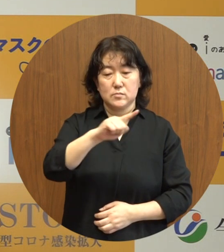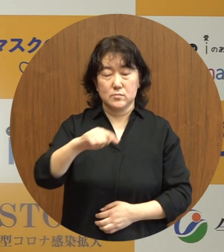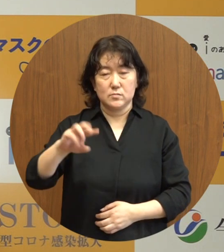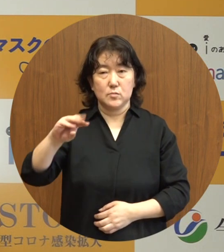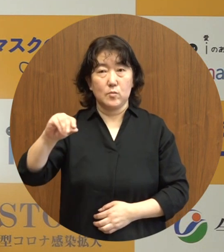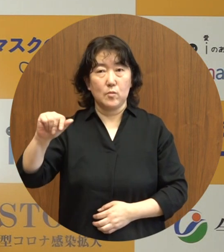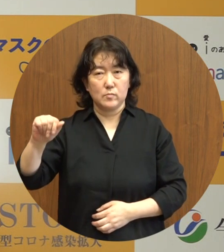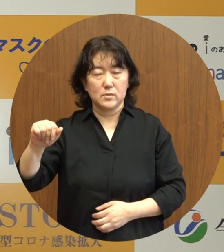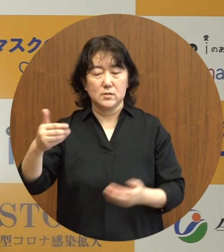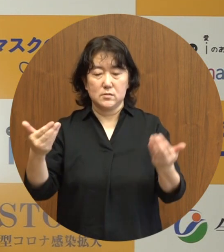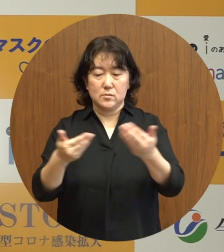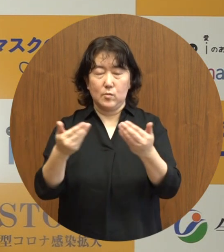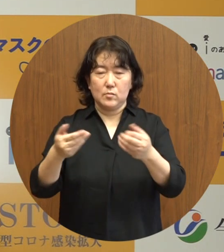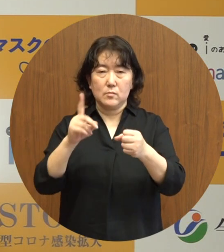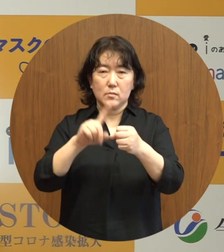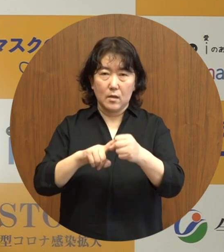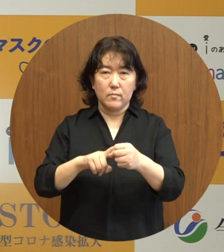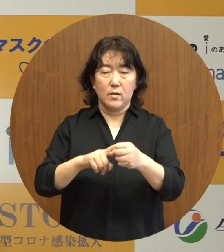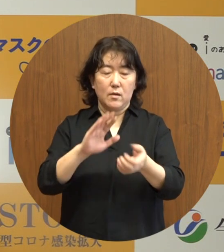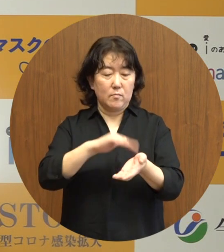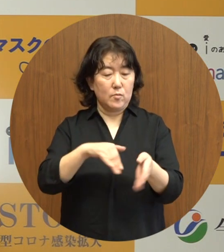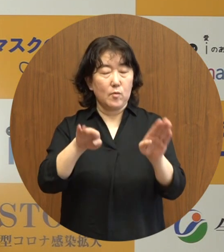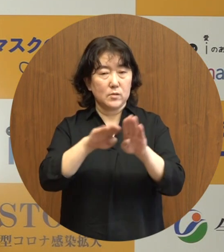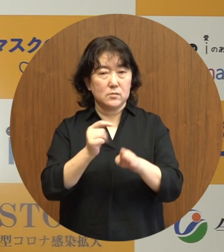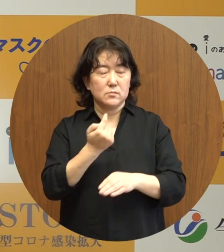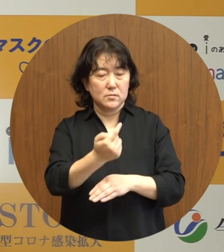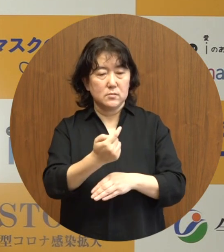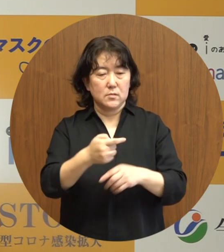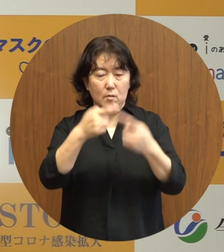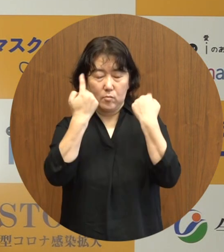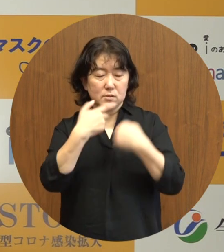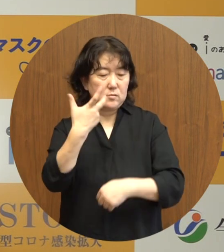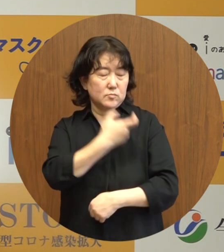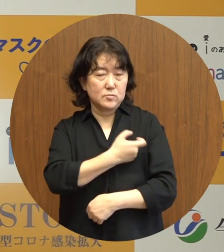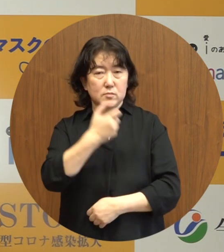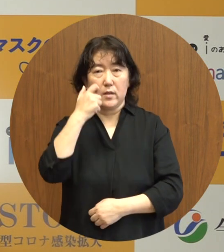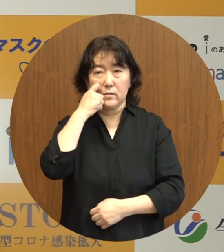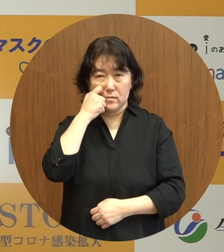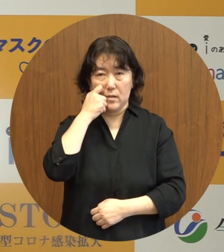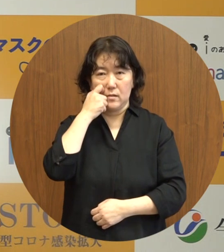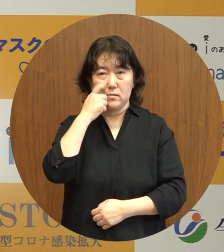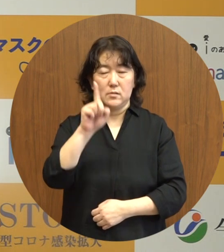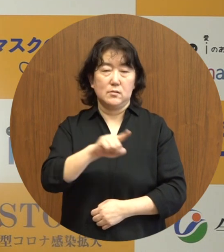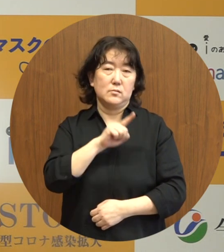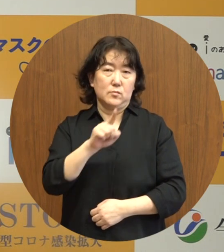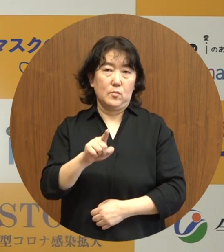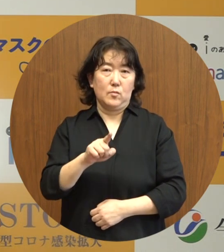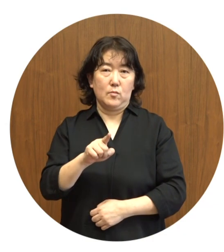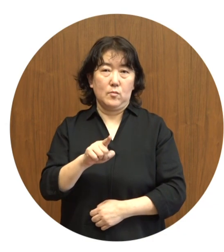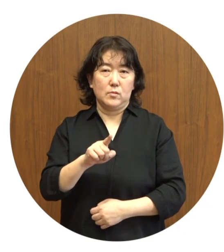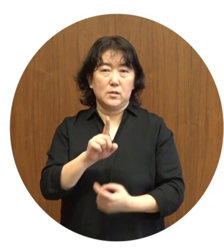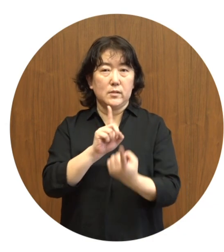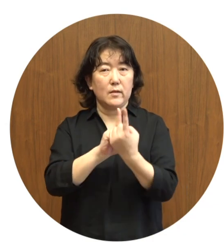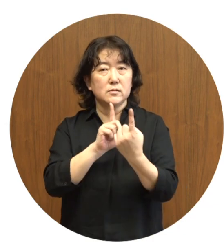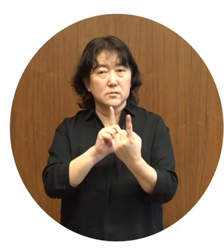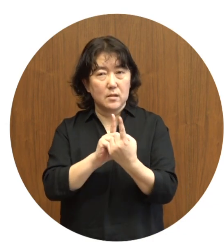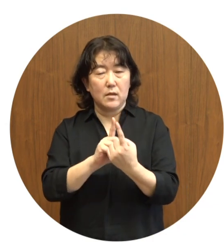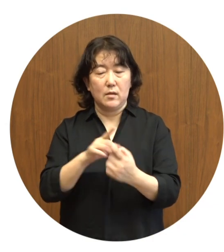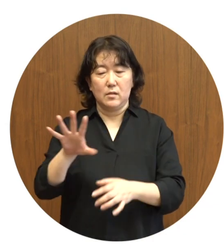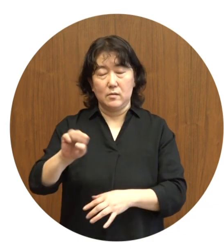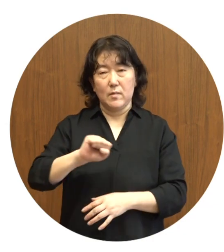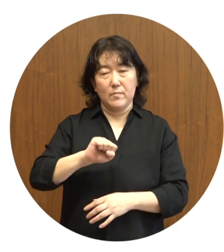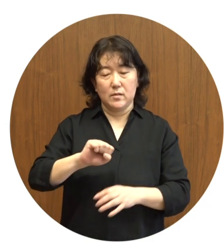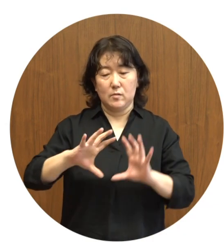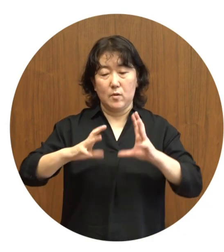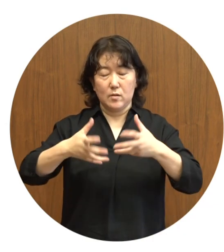はお仕事などで医療機関の個別接種ができない方のニーズにお応えするため、今治ワ